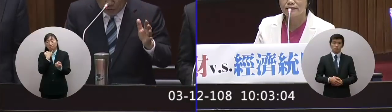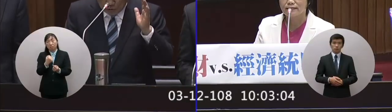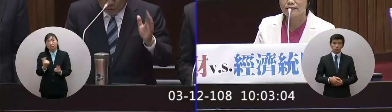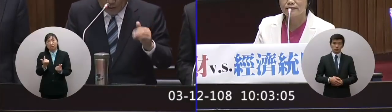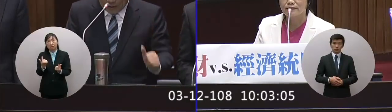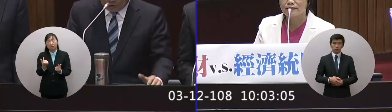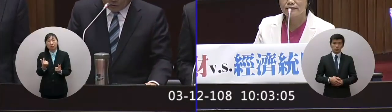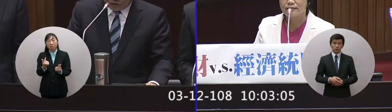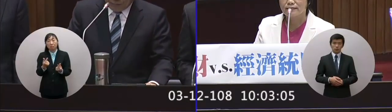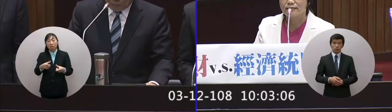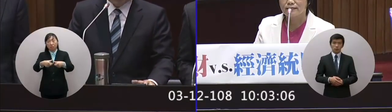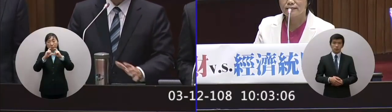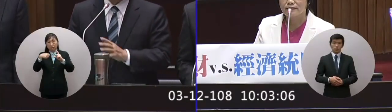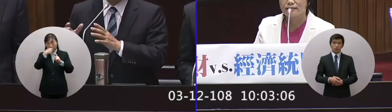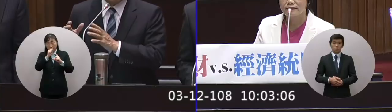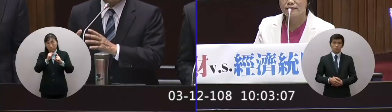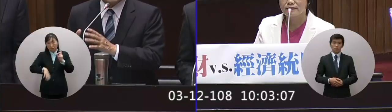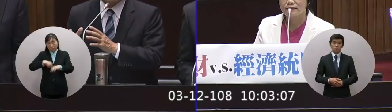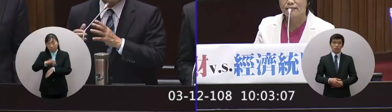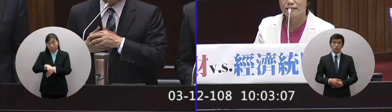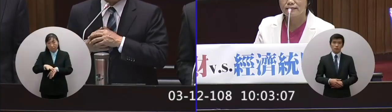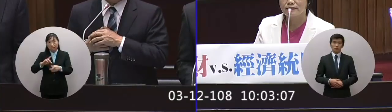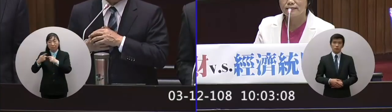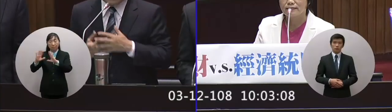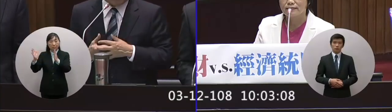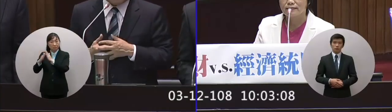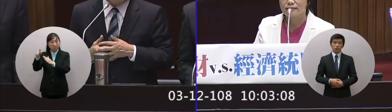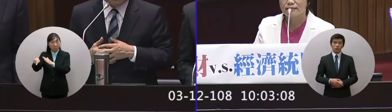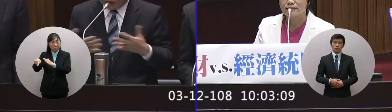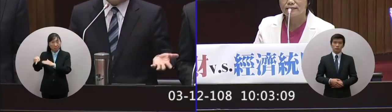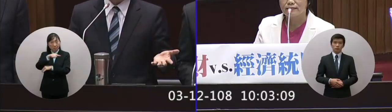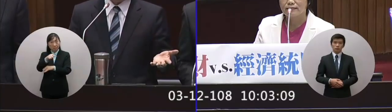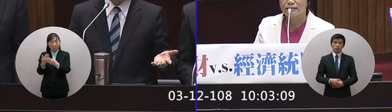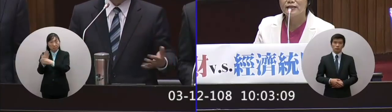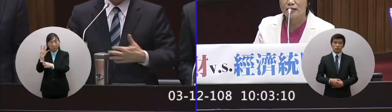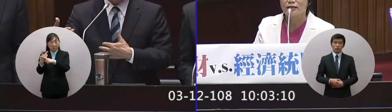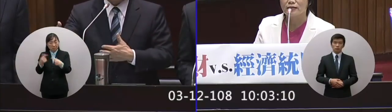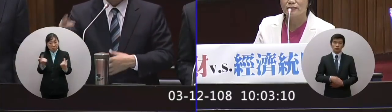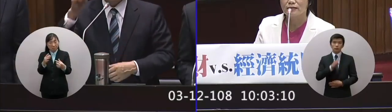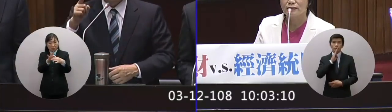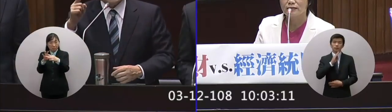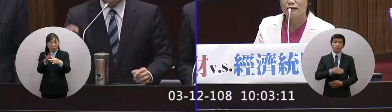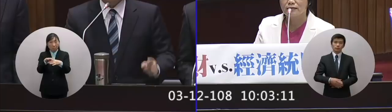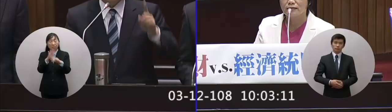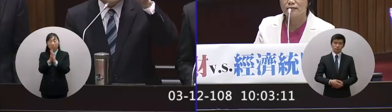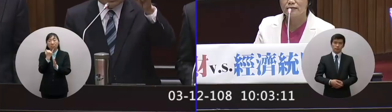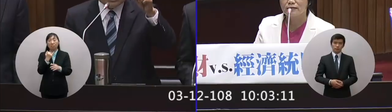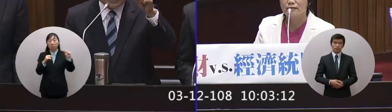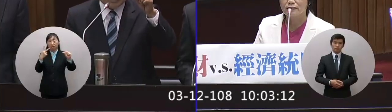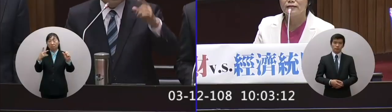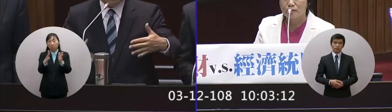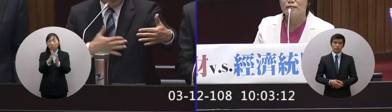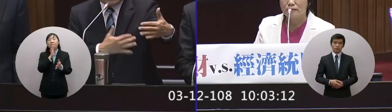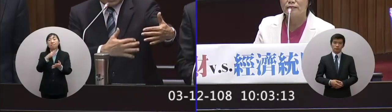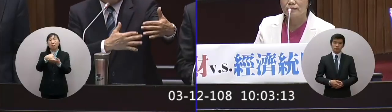认定回台投资项目跟国家重要产业相关的也可以。所以五加二只是其